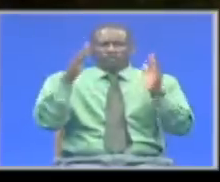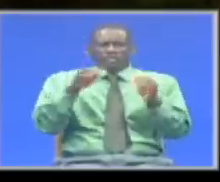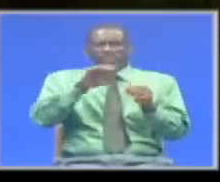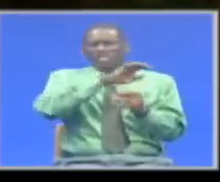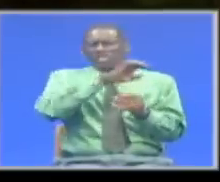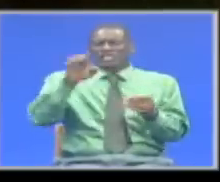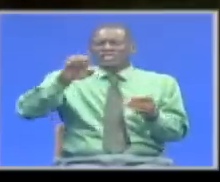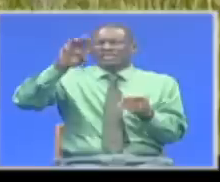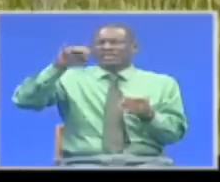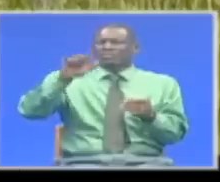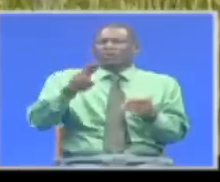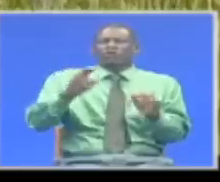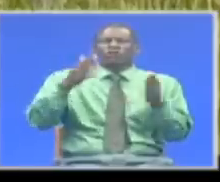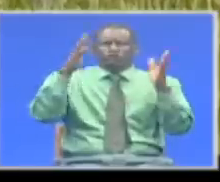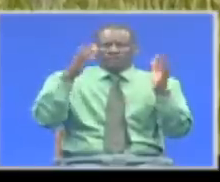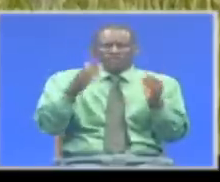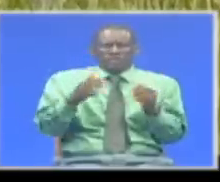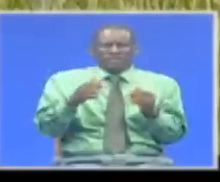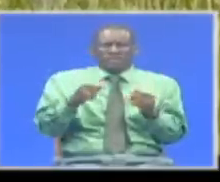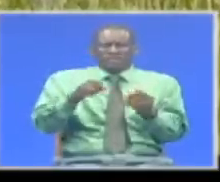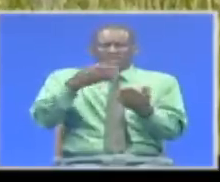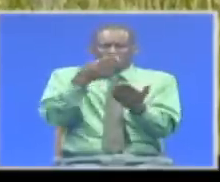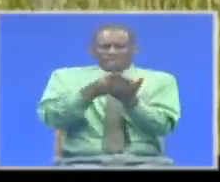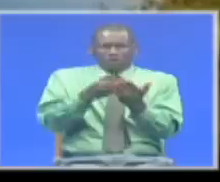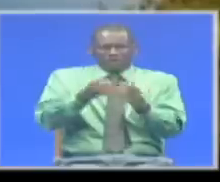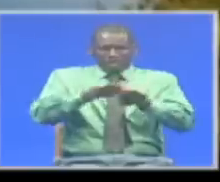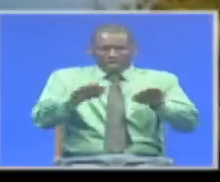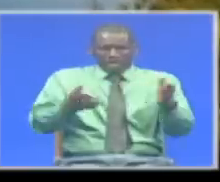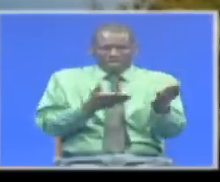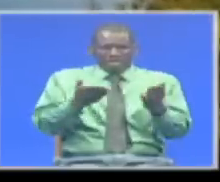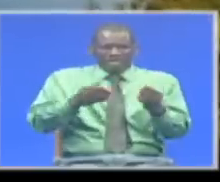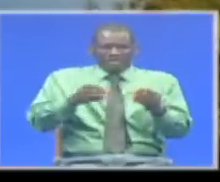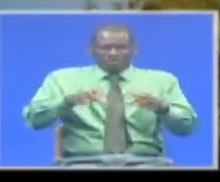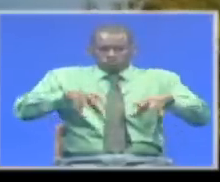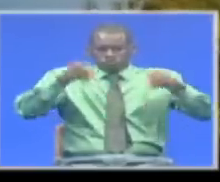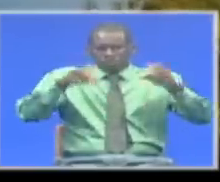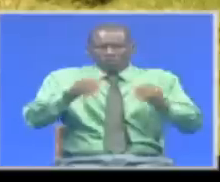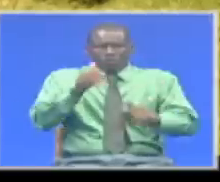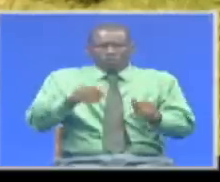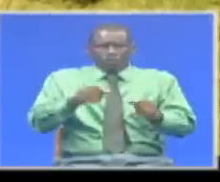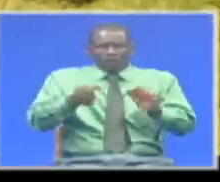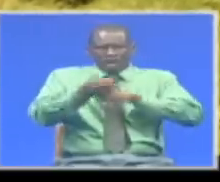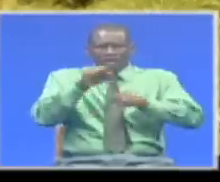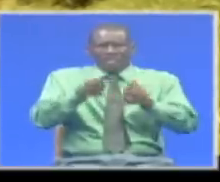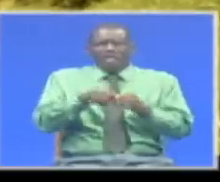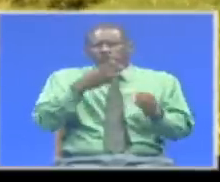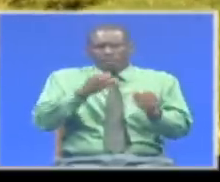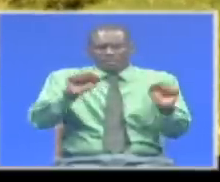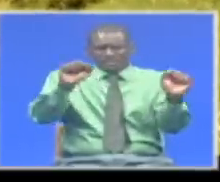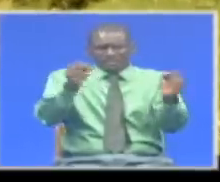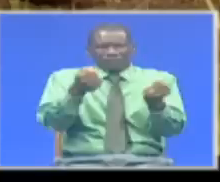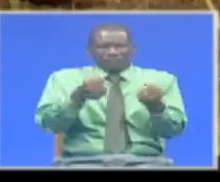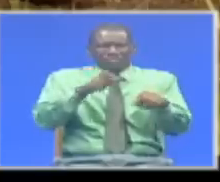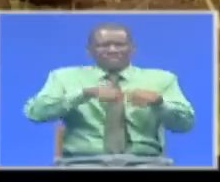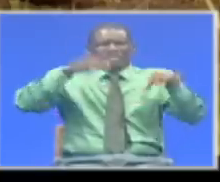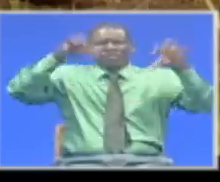Mau forest complex. The wetland is an amassment of reeds that act as a water reservoir, especially during the rainy